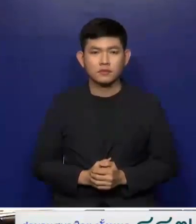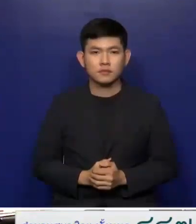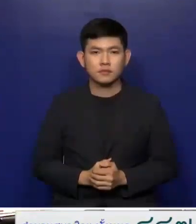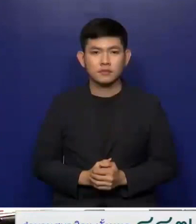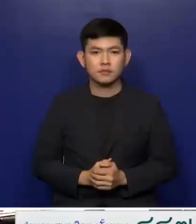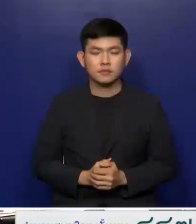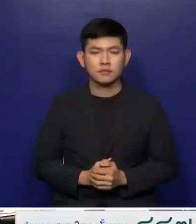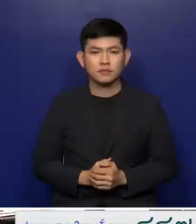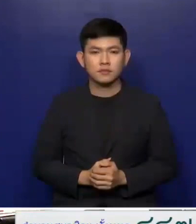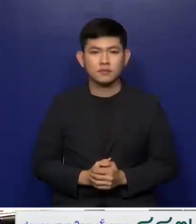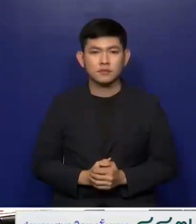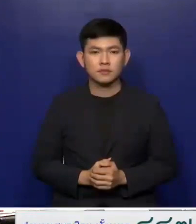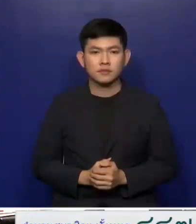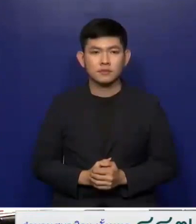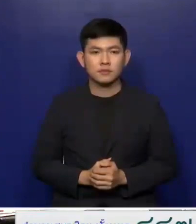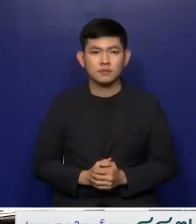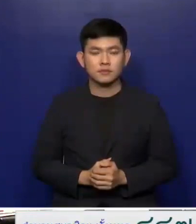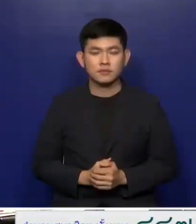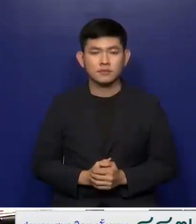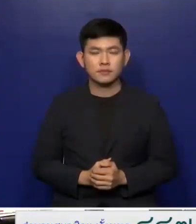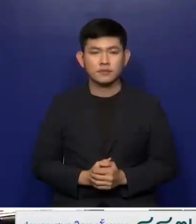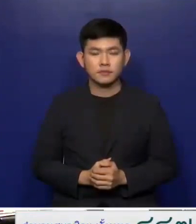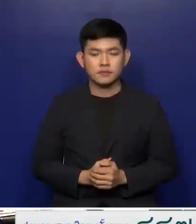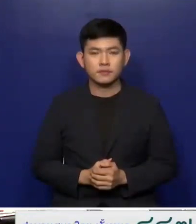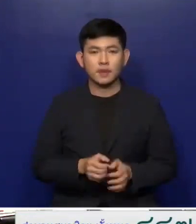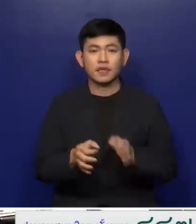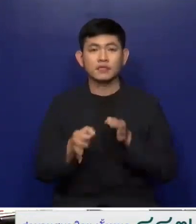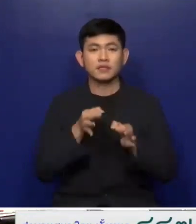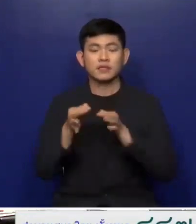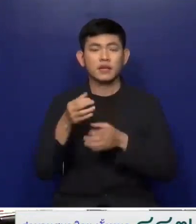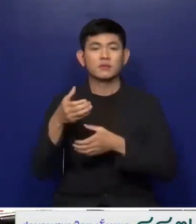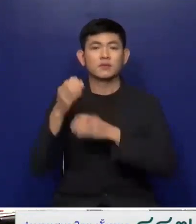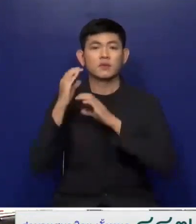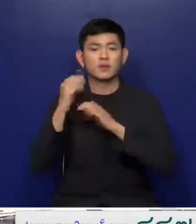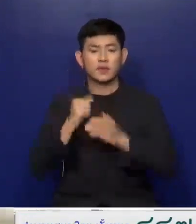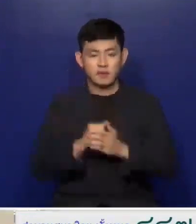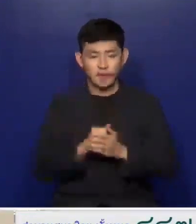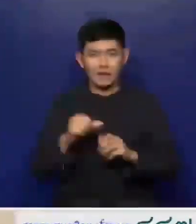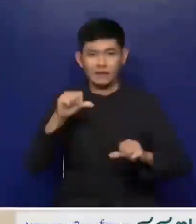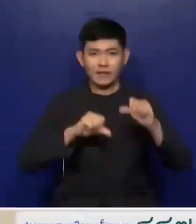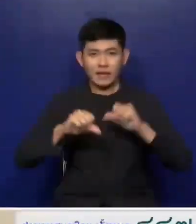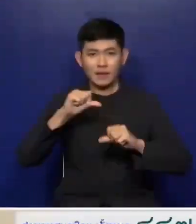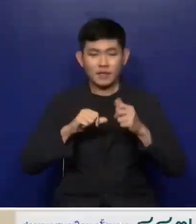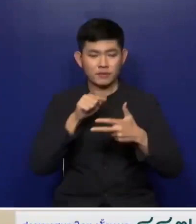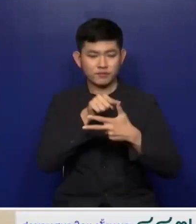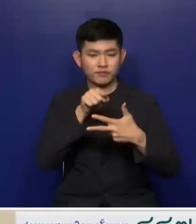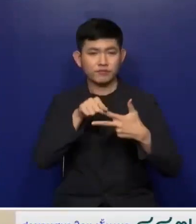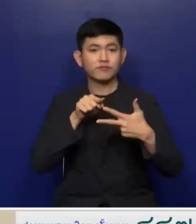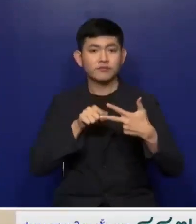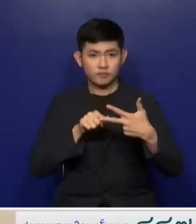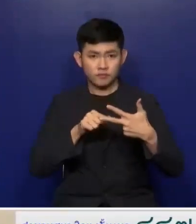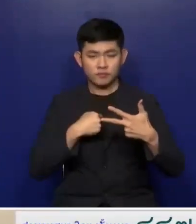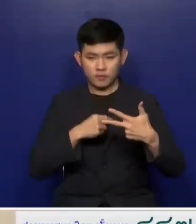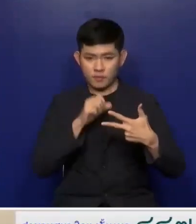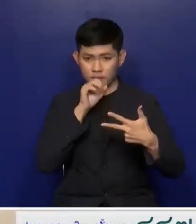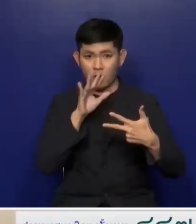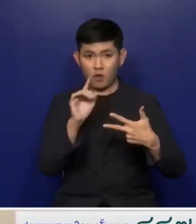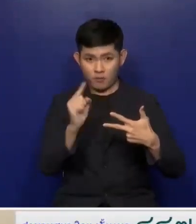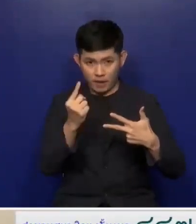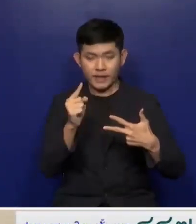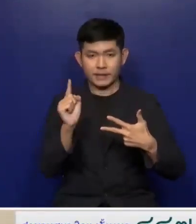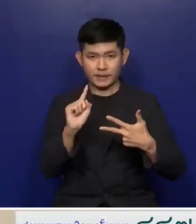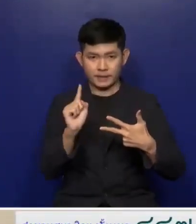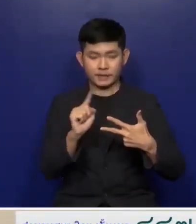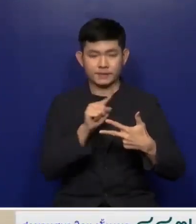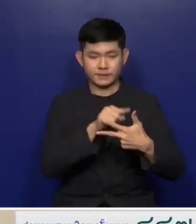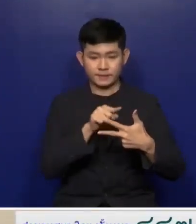คือเดี๋วผมขอไปพูดถเรื่องตอนนย้ไปทสามสารอีแล้นะครัซึเรื่องนี้ผมขอยืนยนอีหนครั้งนะครับว่